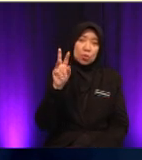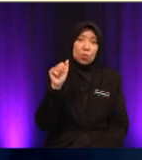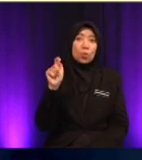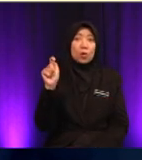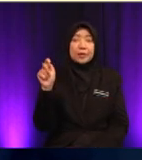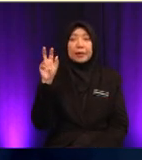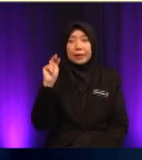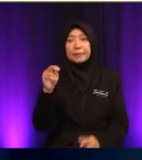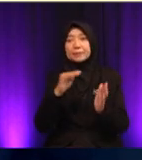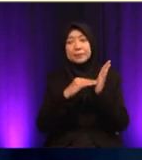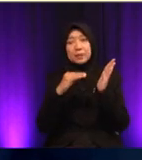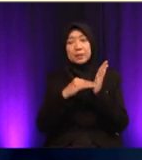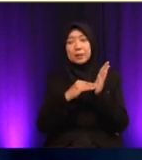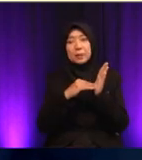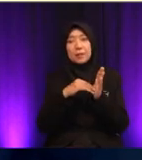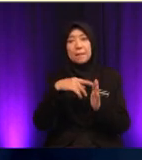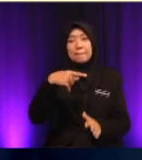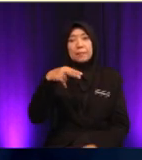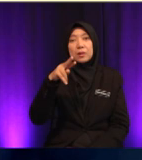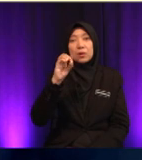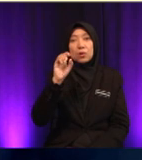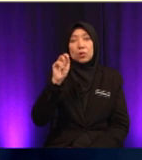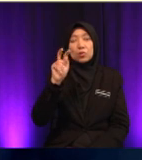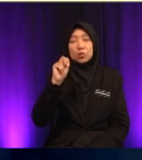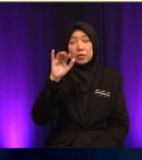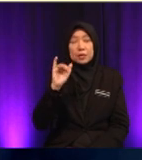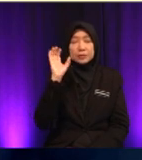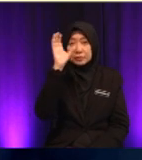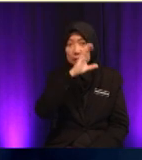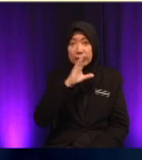bilangan-bilangan berapakah bilangan fotonya kita nak cari Oke